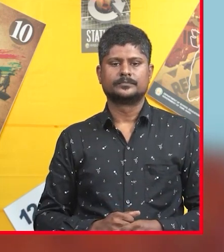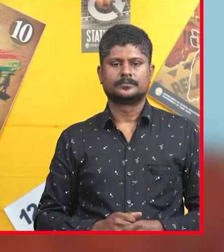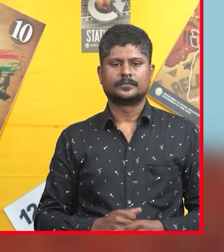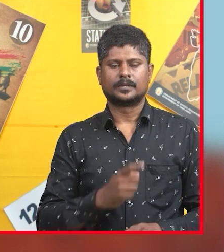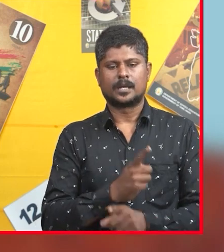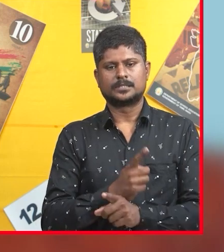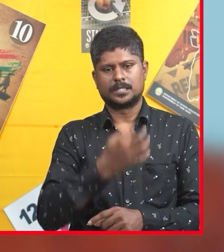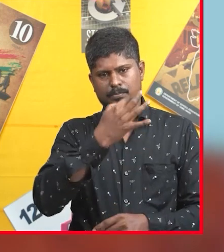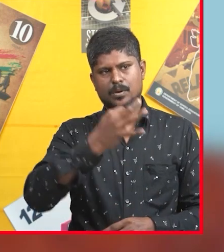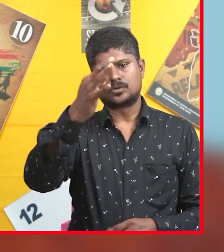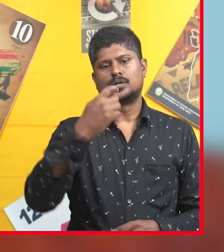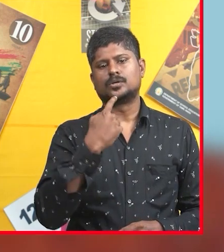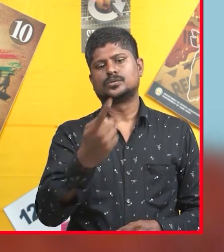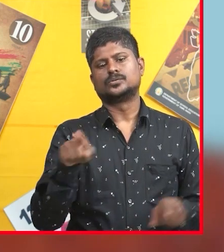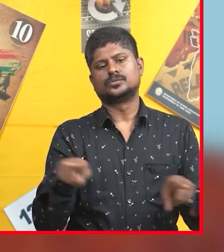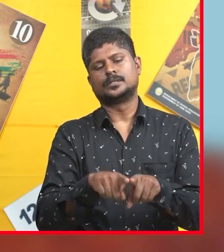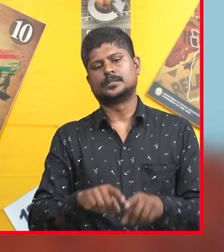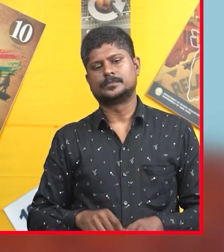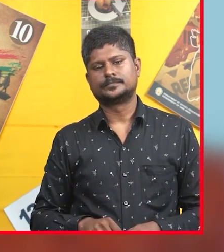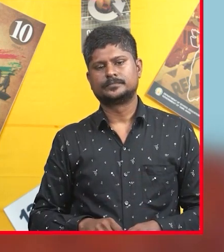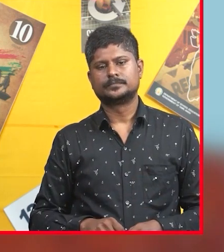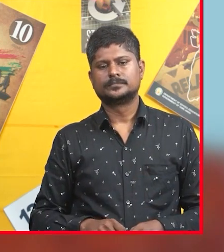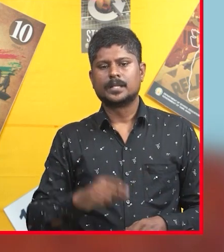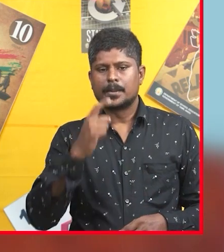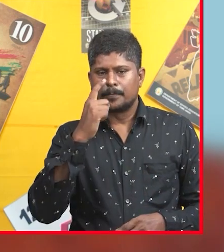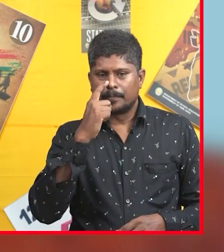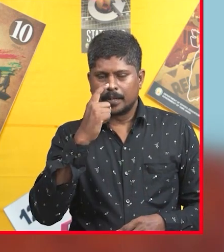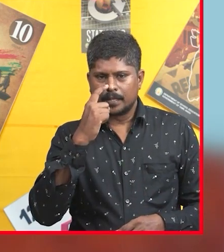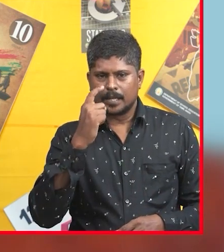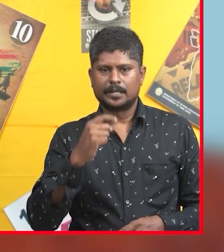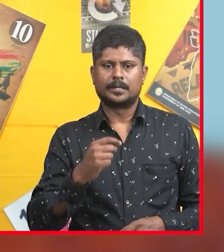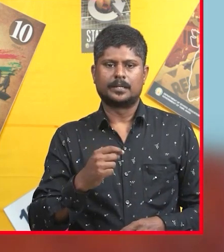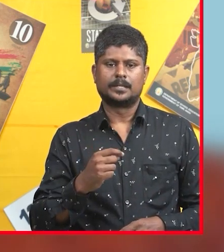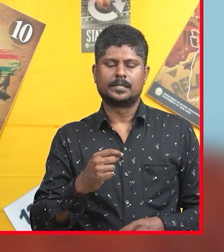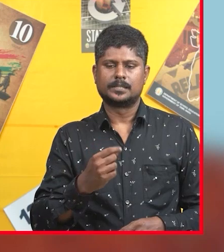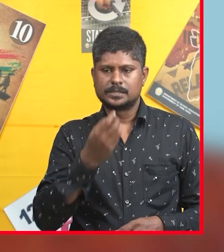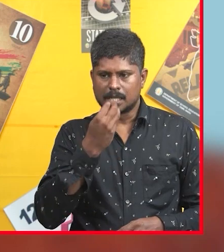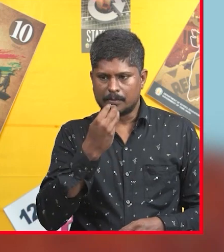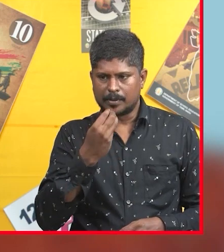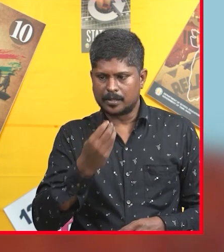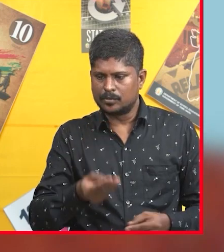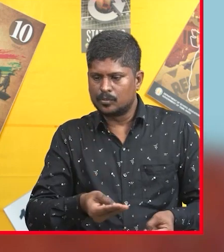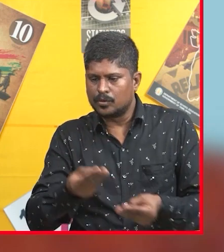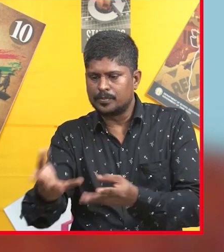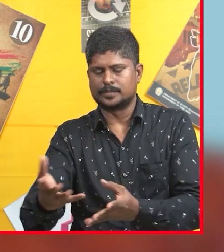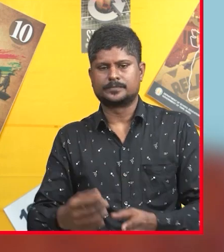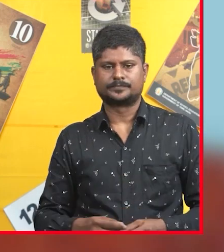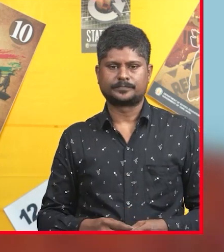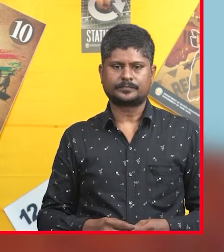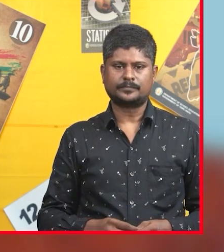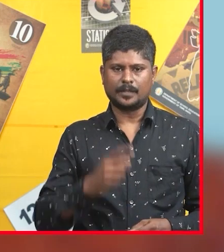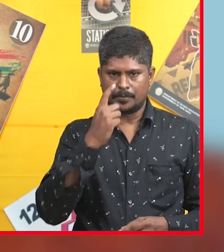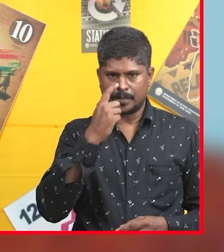பாருங்க, விருந்தோம்பல் அப்படிங்கிறது பெண்களின் சிறந்த பண்பில் ஒன்றாக கருதப்படுது. பெண்களுக்குரிய